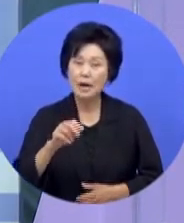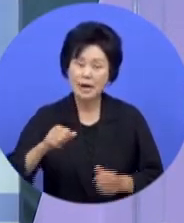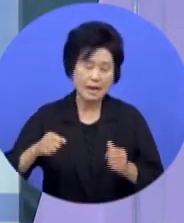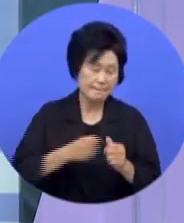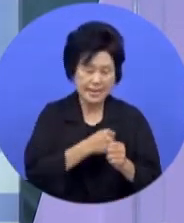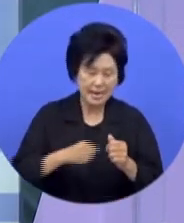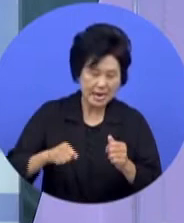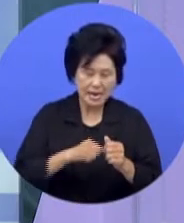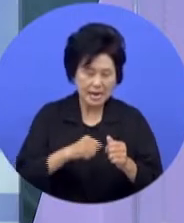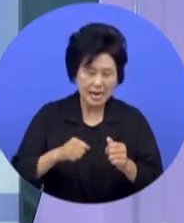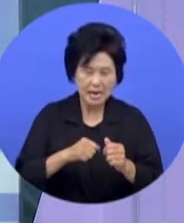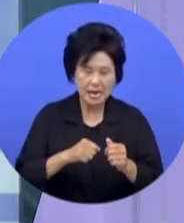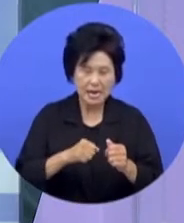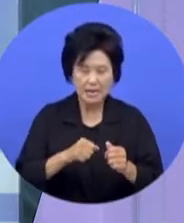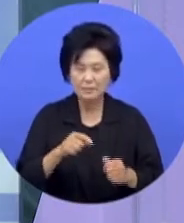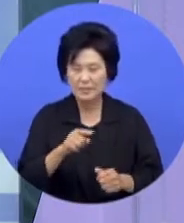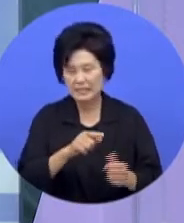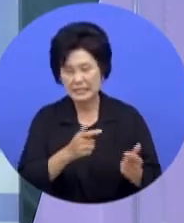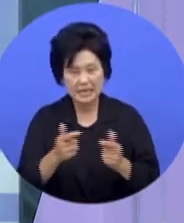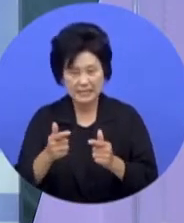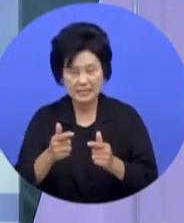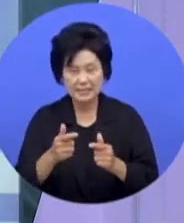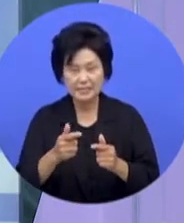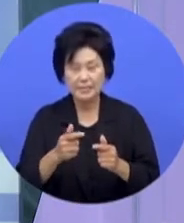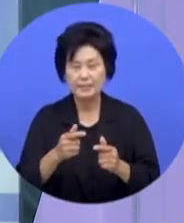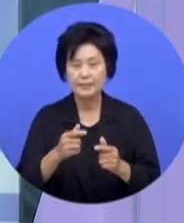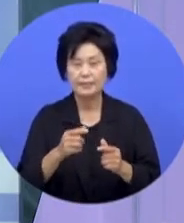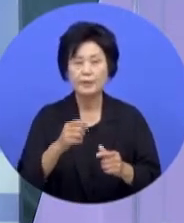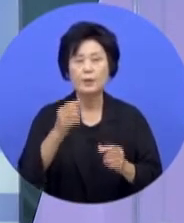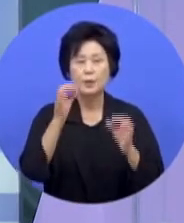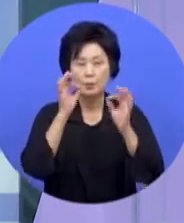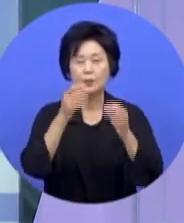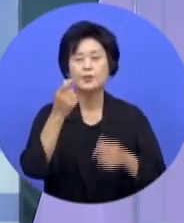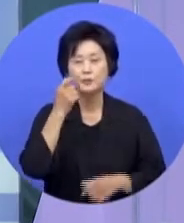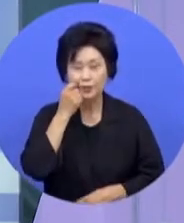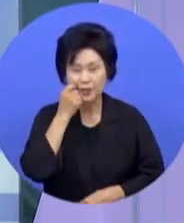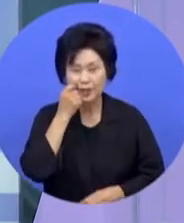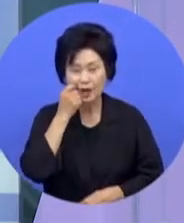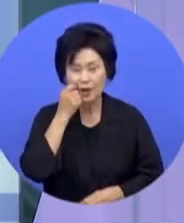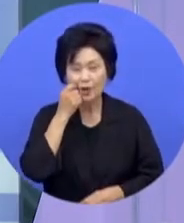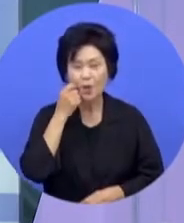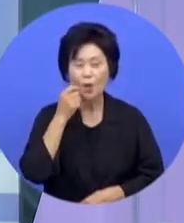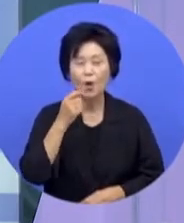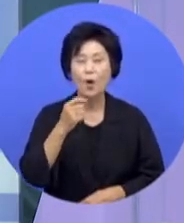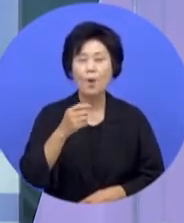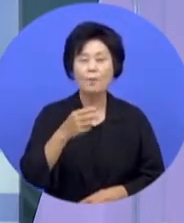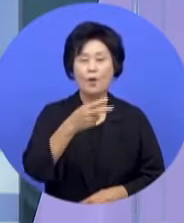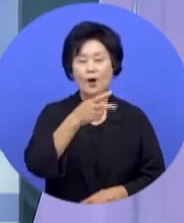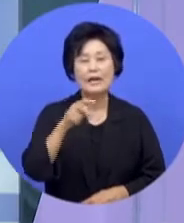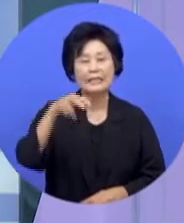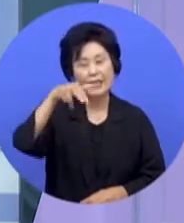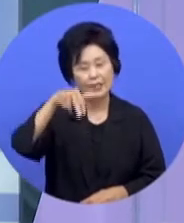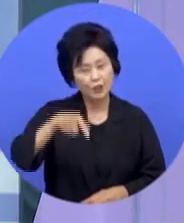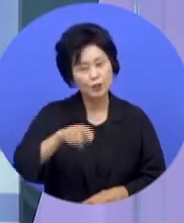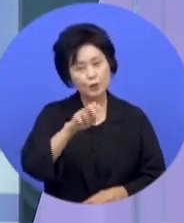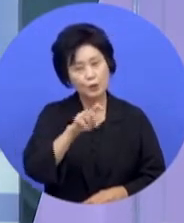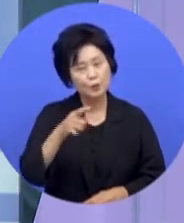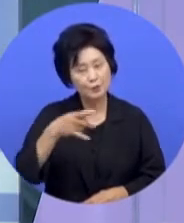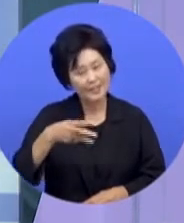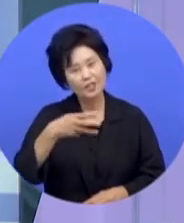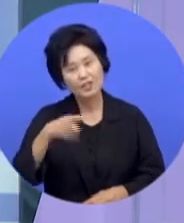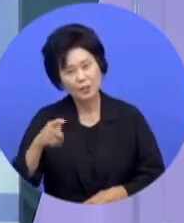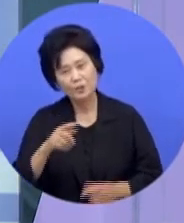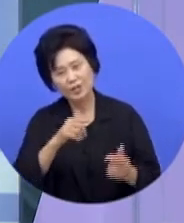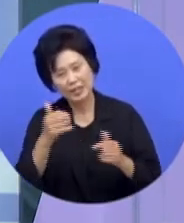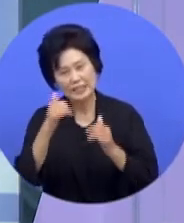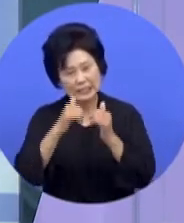거 이런 거 다 안 되고요. 다큐멘터리 이런 것도 다 선생님한테 보고하고 허락 받고 봐야 되고 뭐 영화 같은 것도 막 보면은